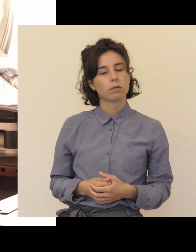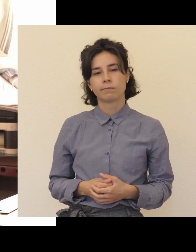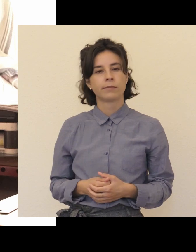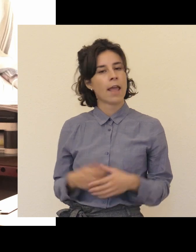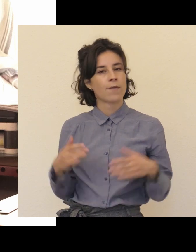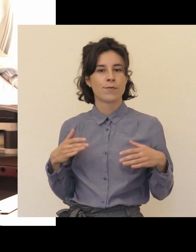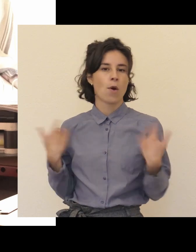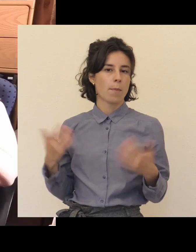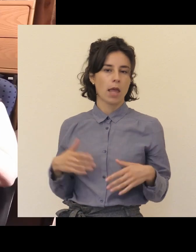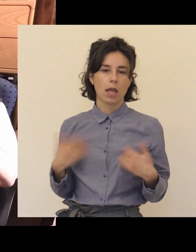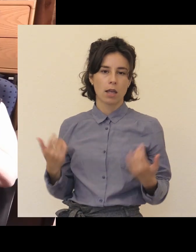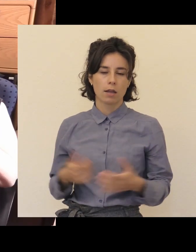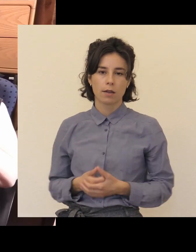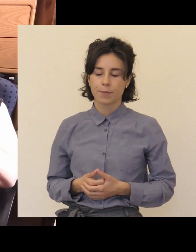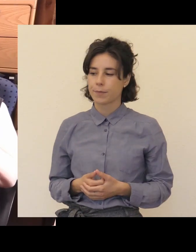begeistert.